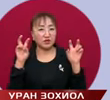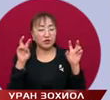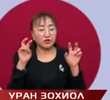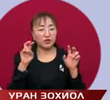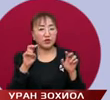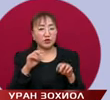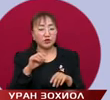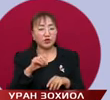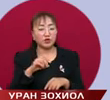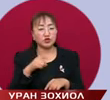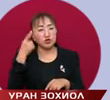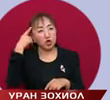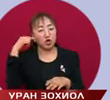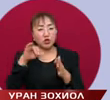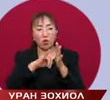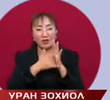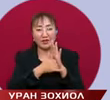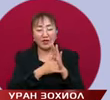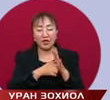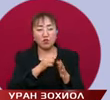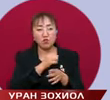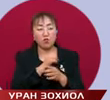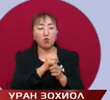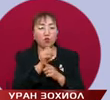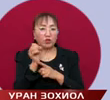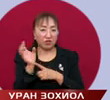задлан шинжлэх даалгаврыг ажилцгаая.